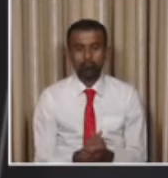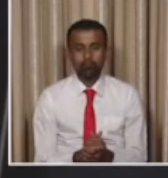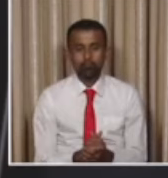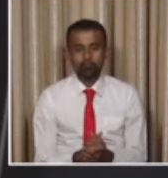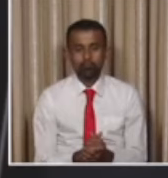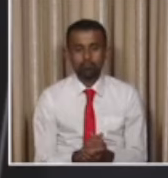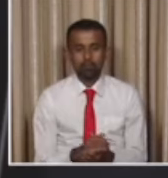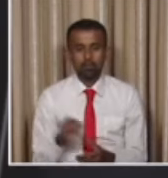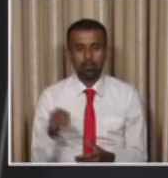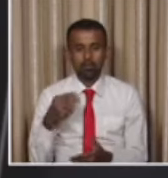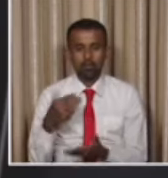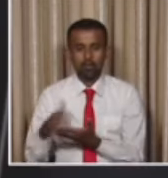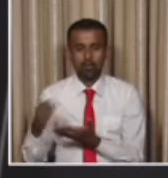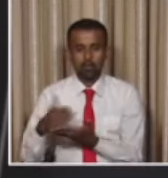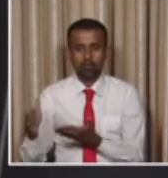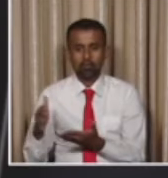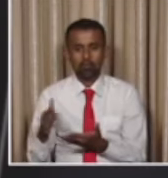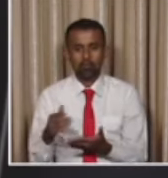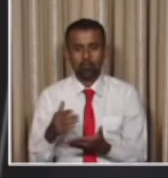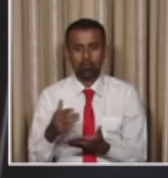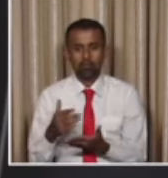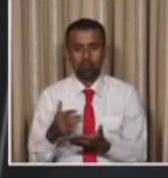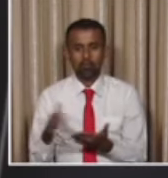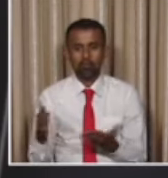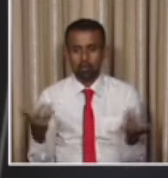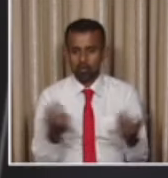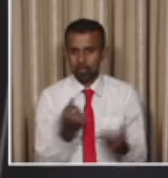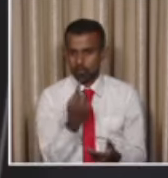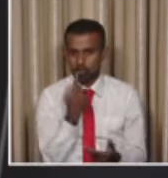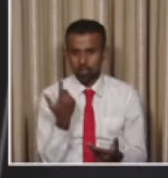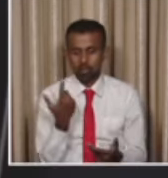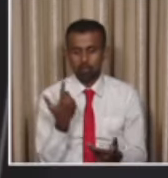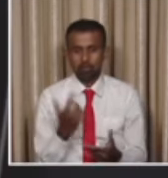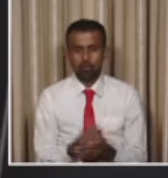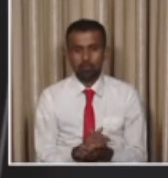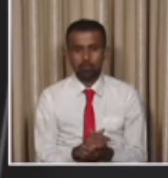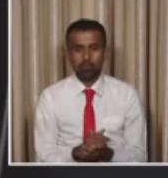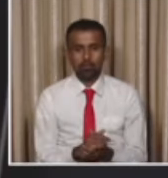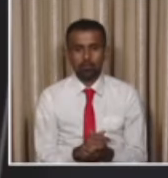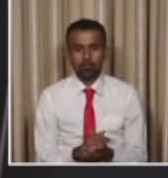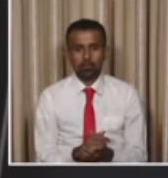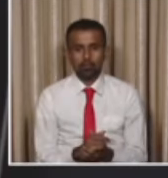නය කිව්වනේ කවුද කිව්වේ එතුමා නය කිව්වේ නැහැ කියලා. එතුමා